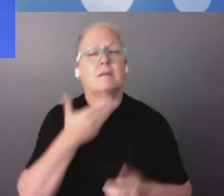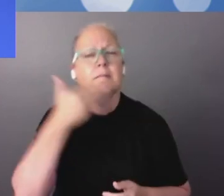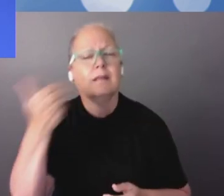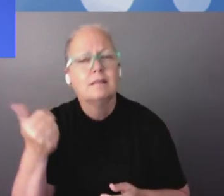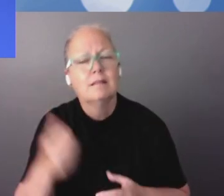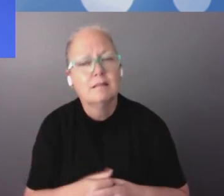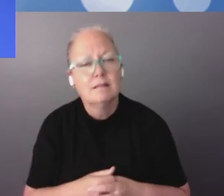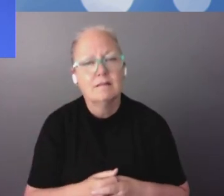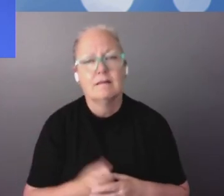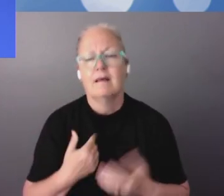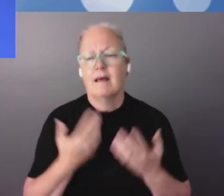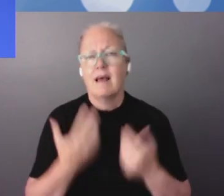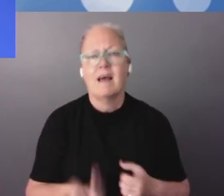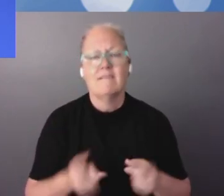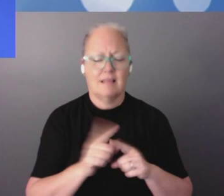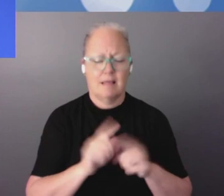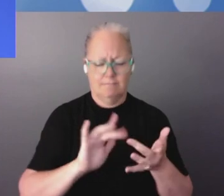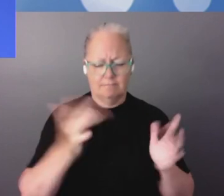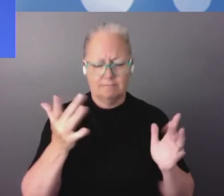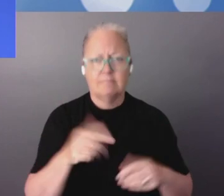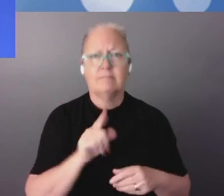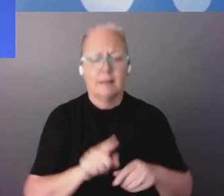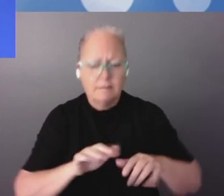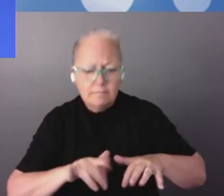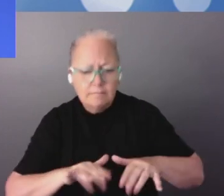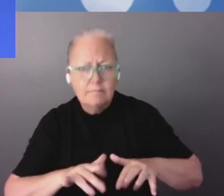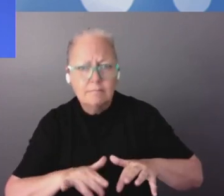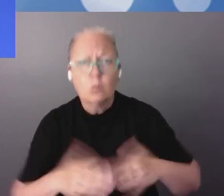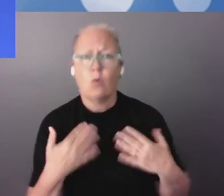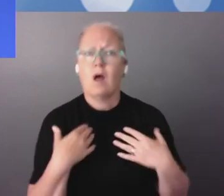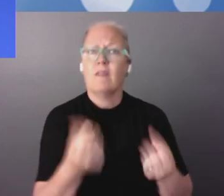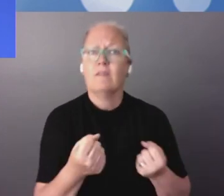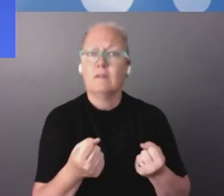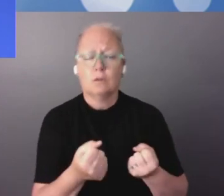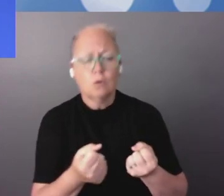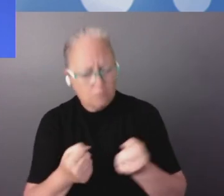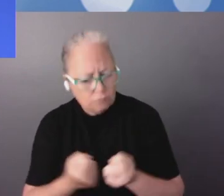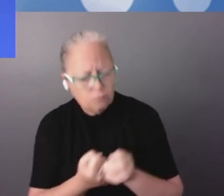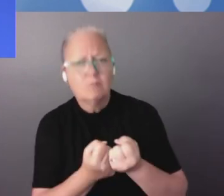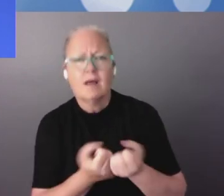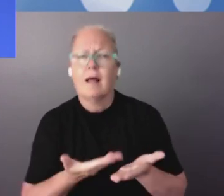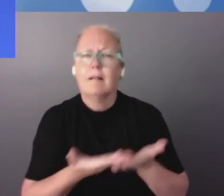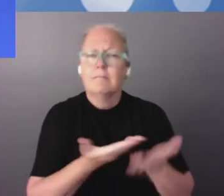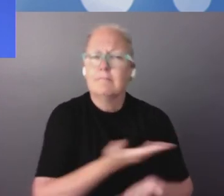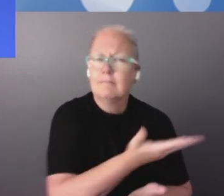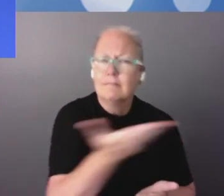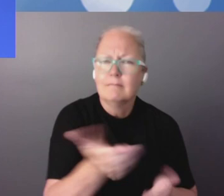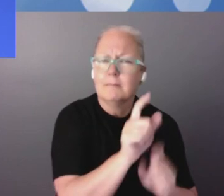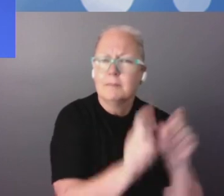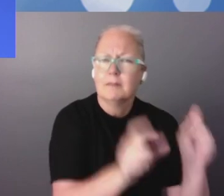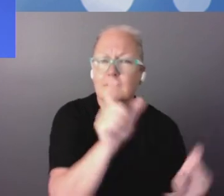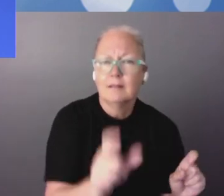хорошие стороны интернета, это его преимущество. Одновременно мы видим многие хакерские